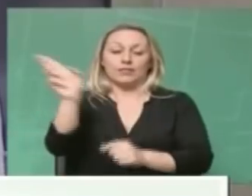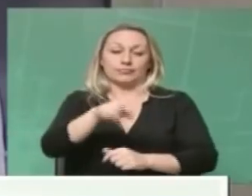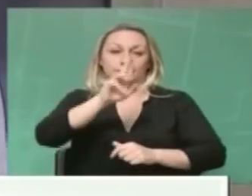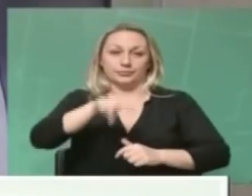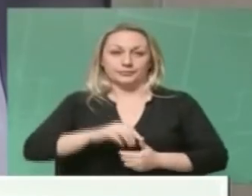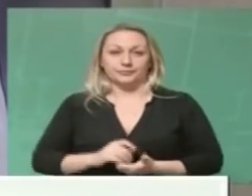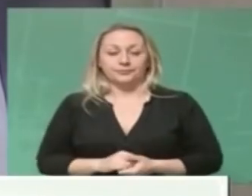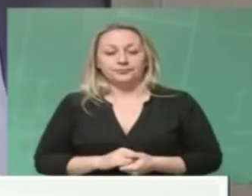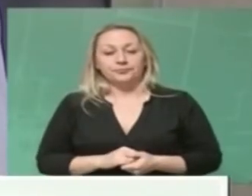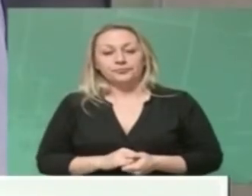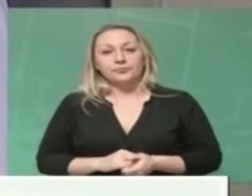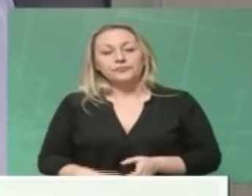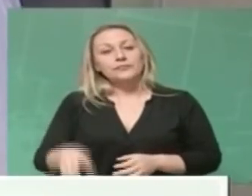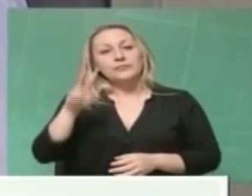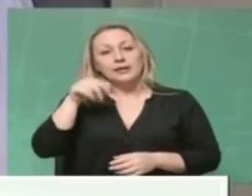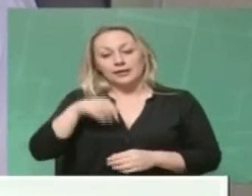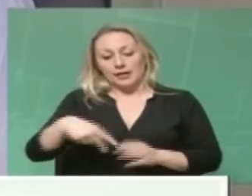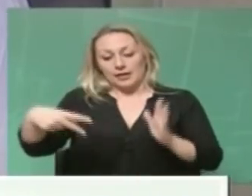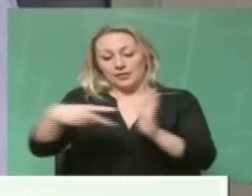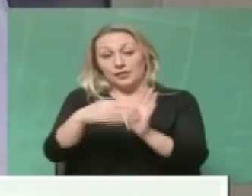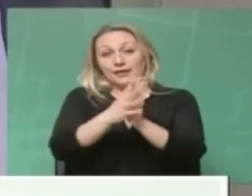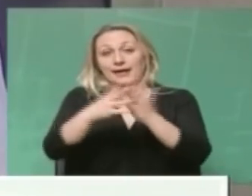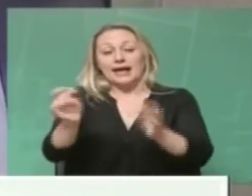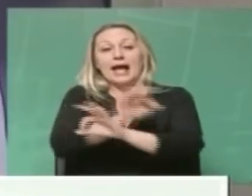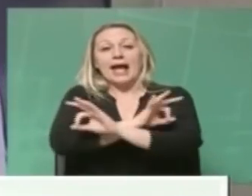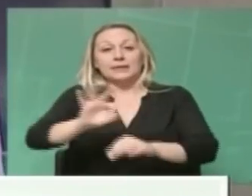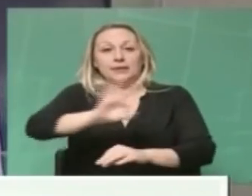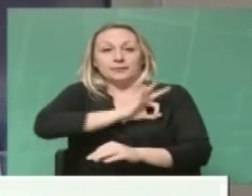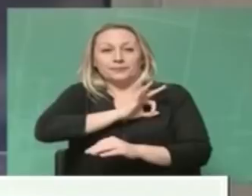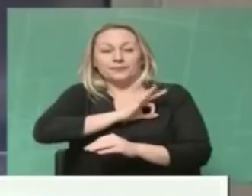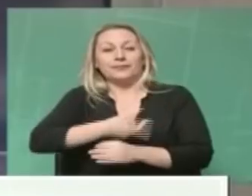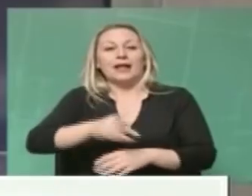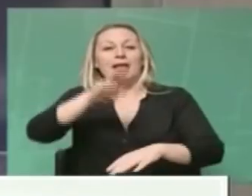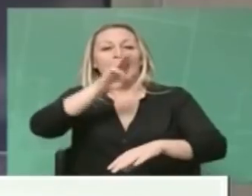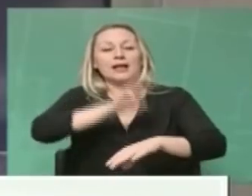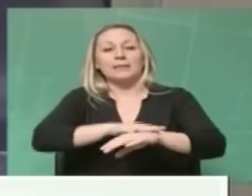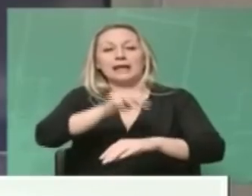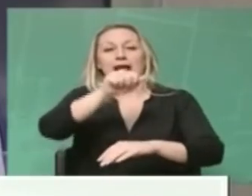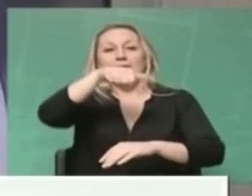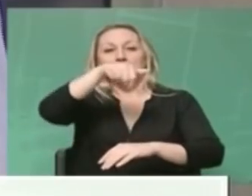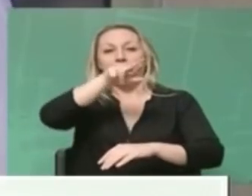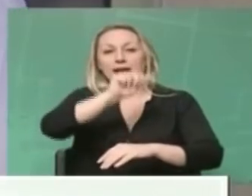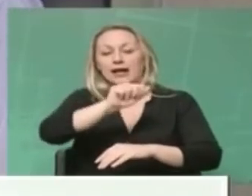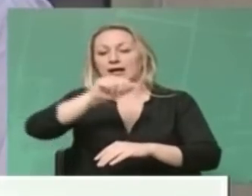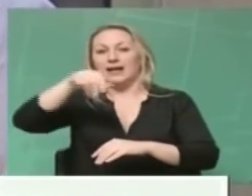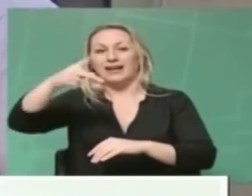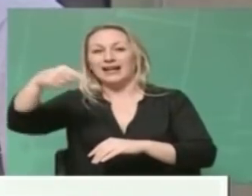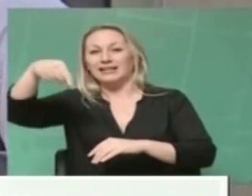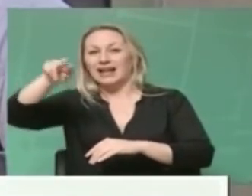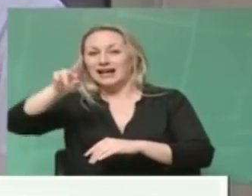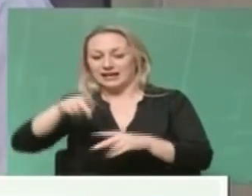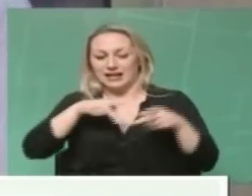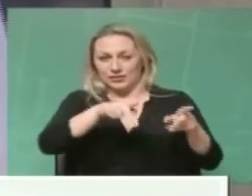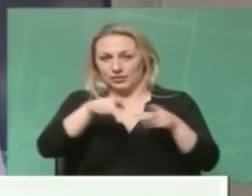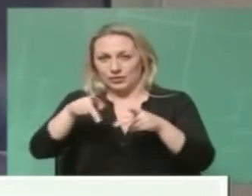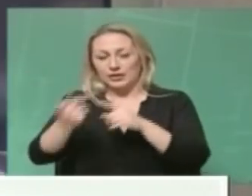ότι παραδίδονται τρία νηπιαγωγεία μέσα στο 2019, Καπετάν Άγρα, Κανάρι και ένα στην Τριανδρία. Το ερώτημα είναι, όπως ήδη